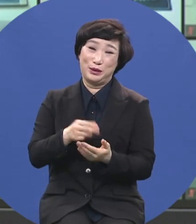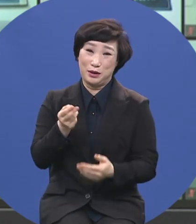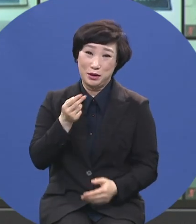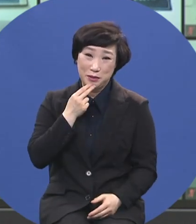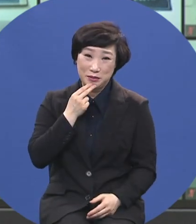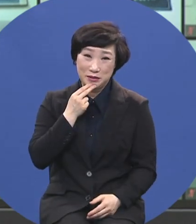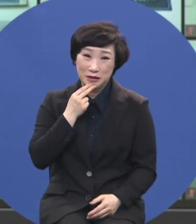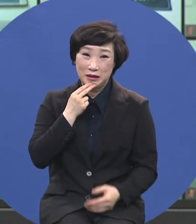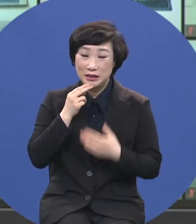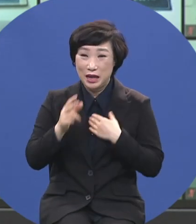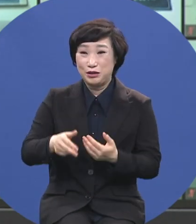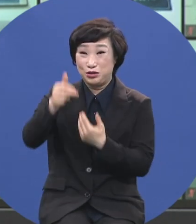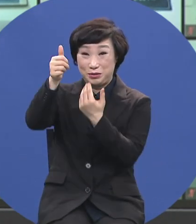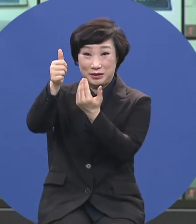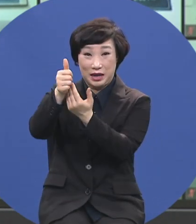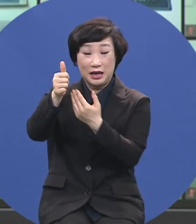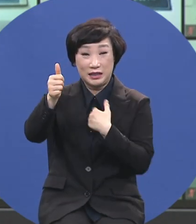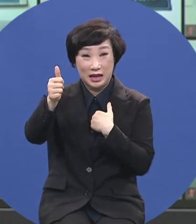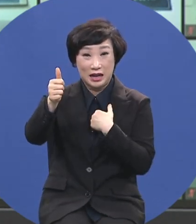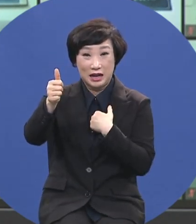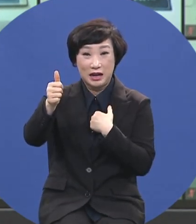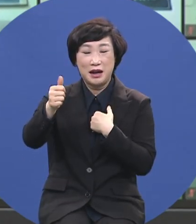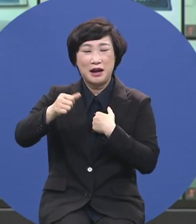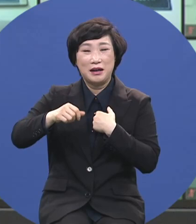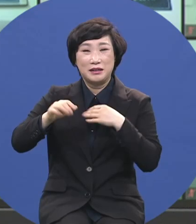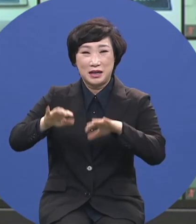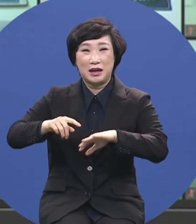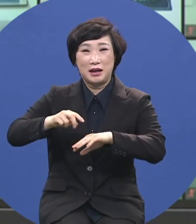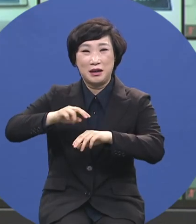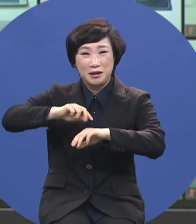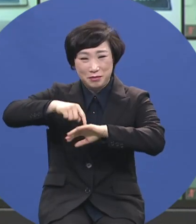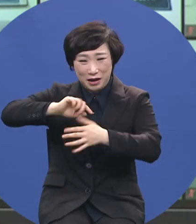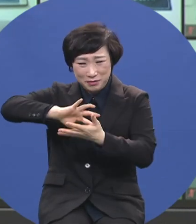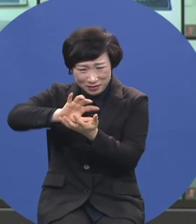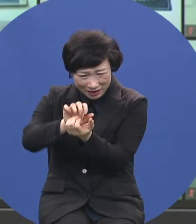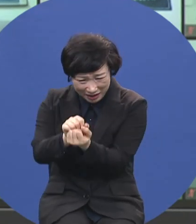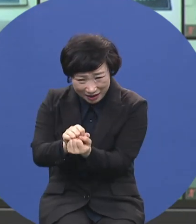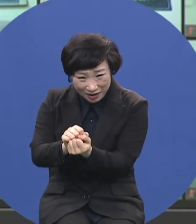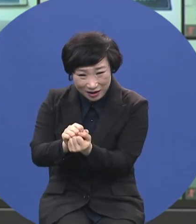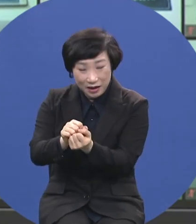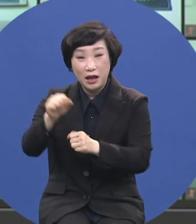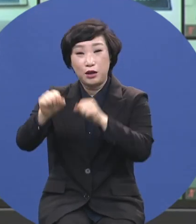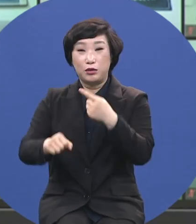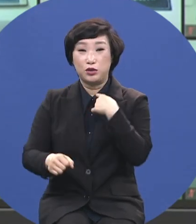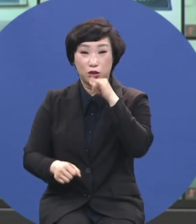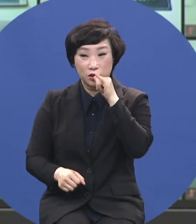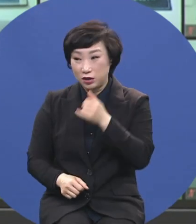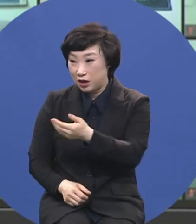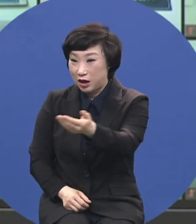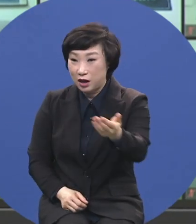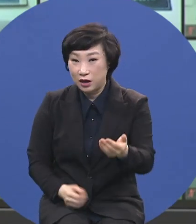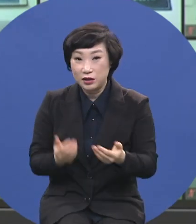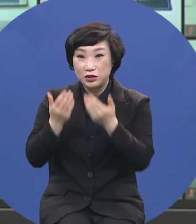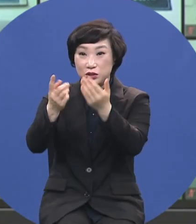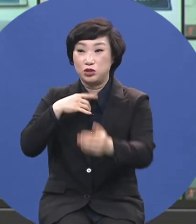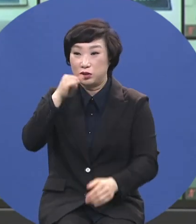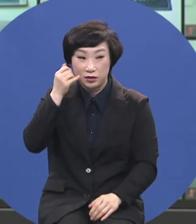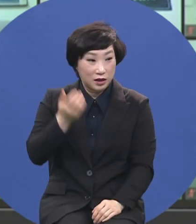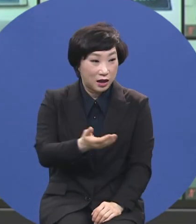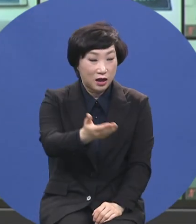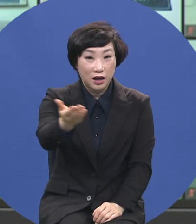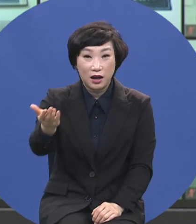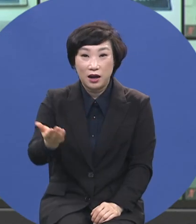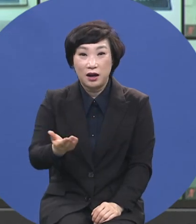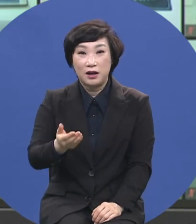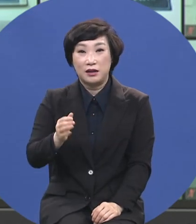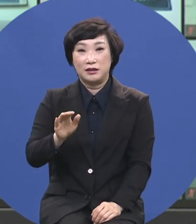없이 우리 주님 앞에 마음껏 행위를 해봤으며 드려보기를 해봤으며